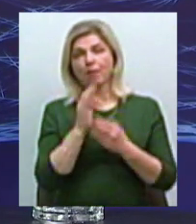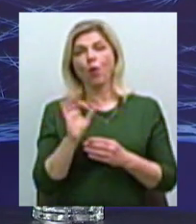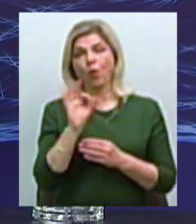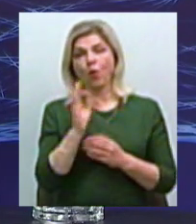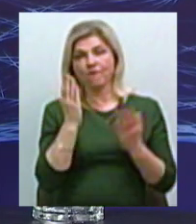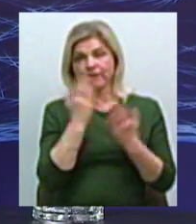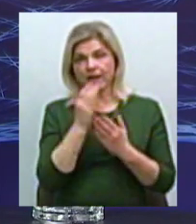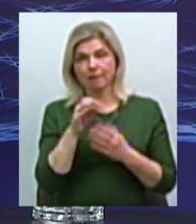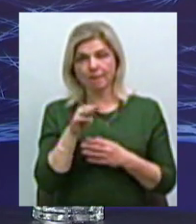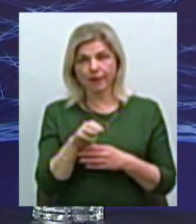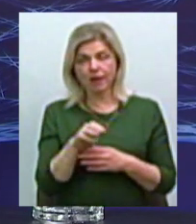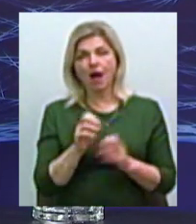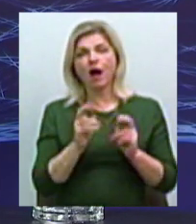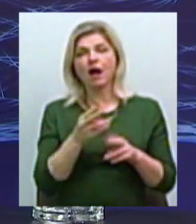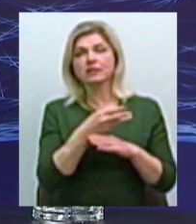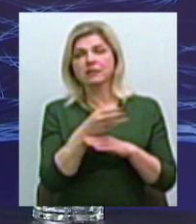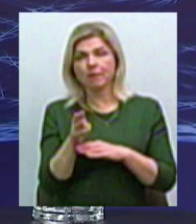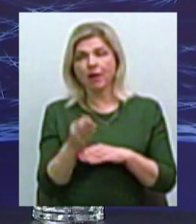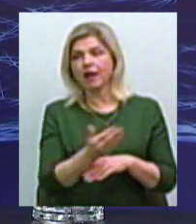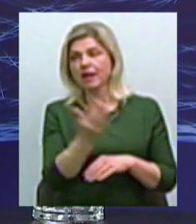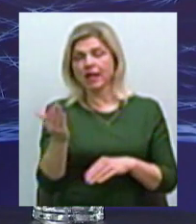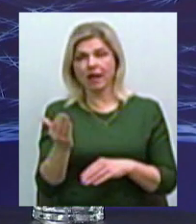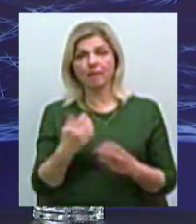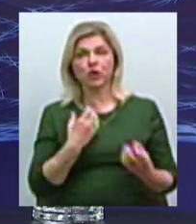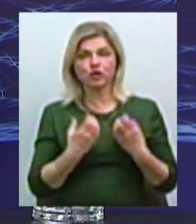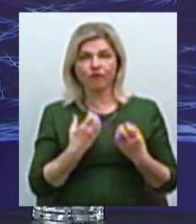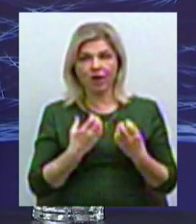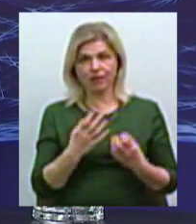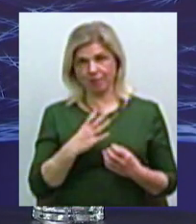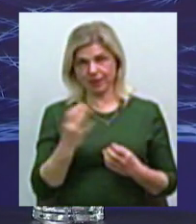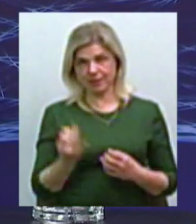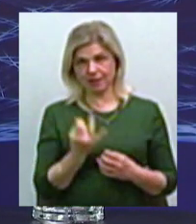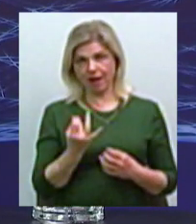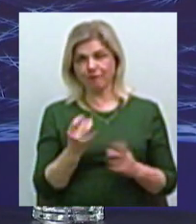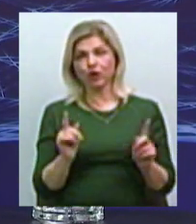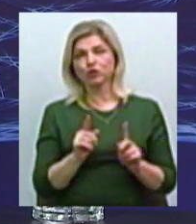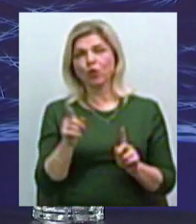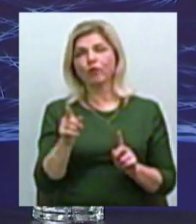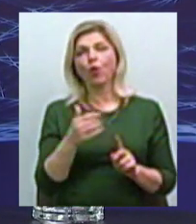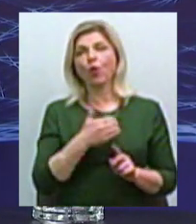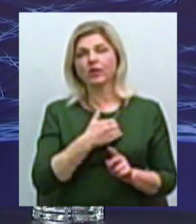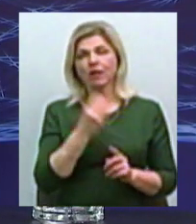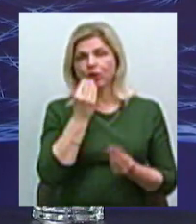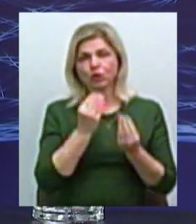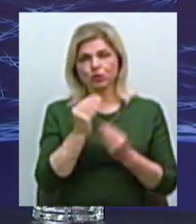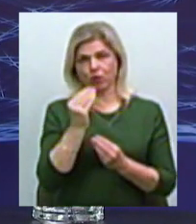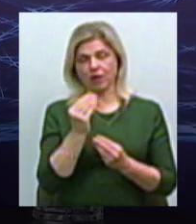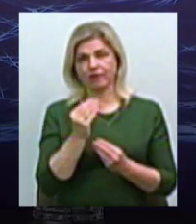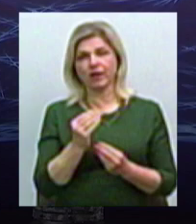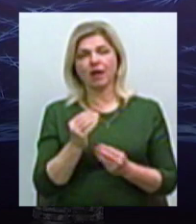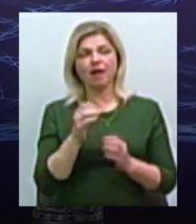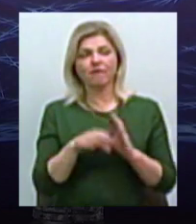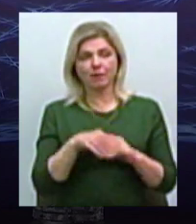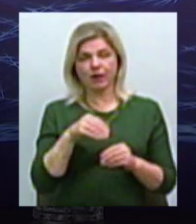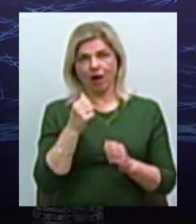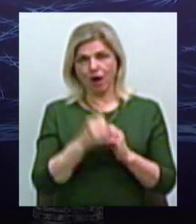взагалі як знімалося, їхні переживання. Для нас було цікаво, що б вони б хотіли там удосконалити, коли вони брали кожну роль.